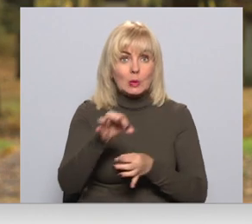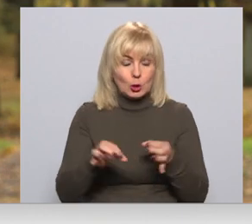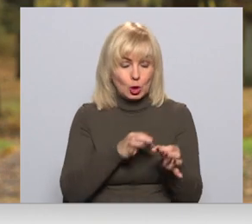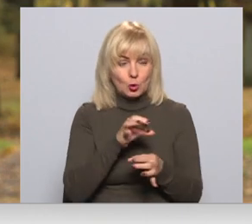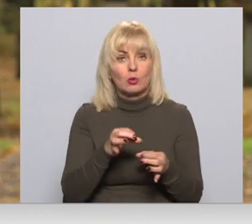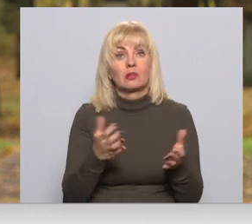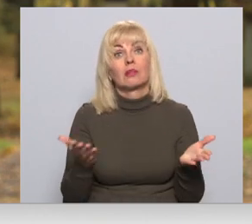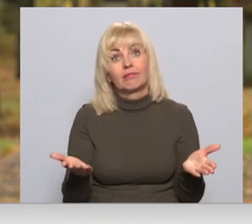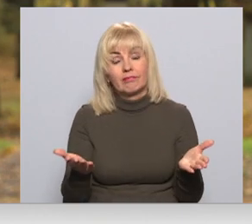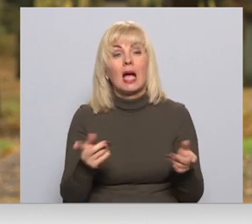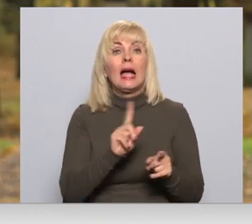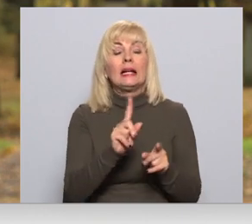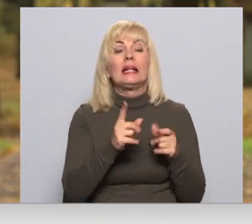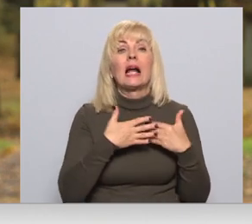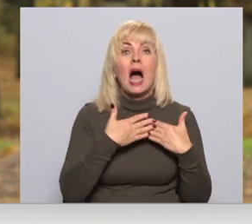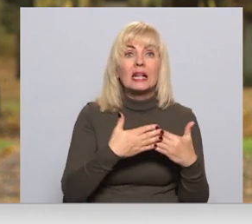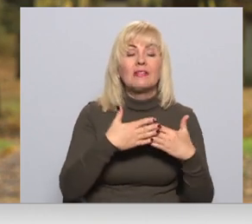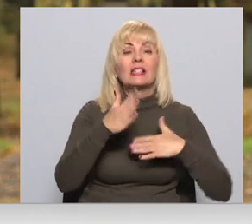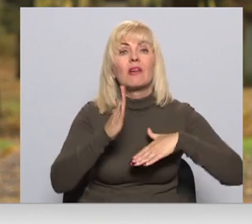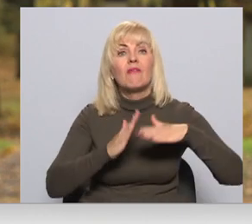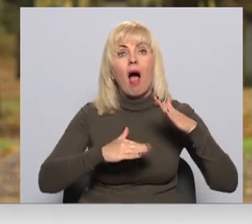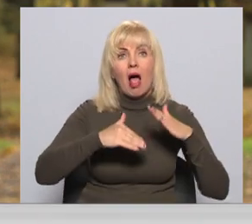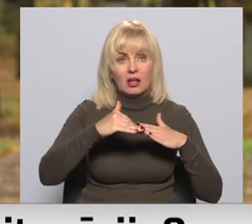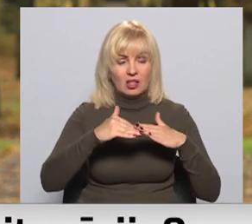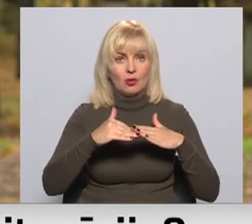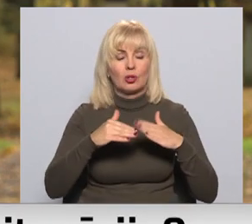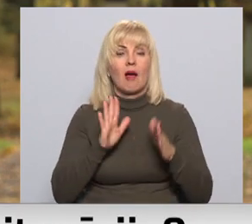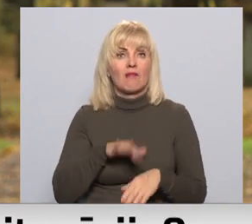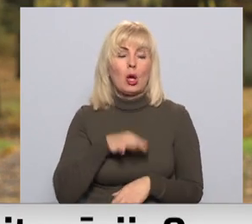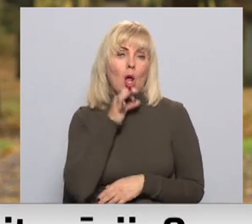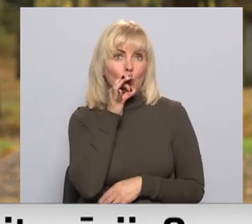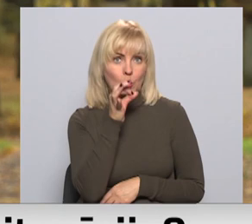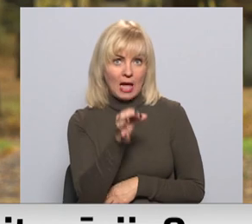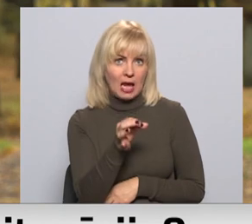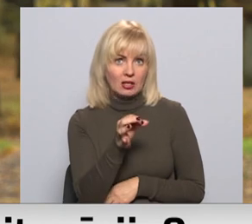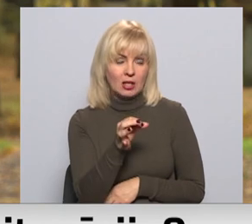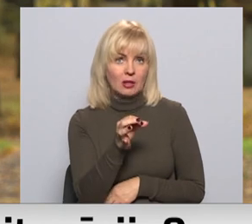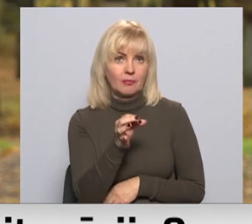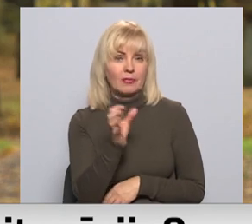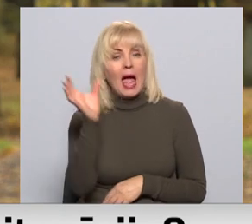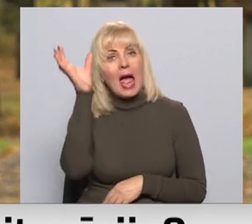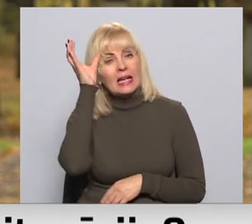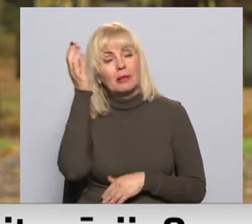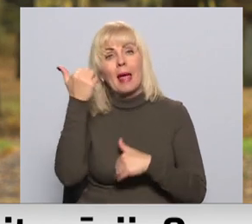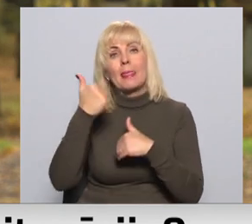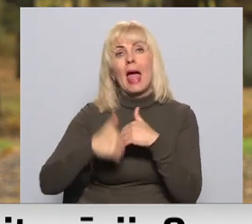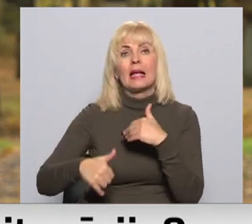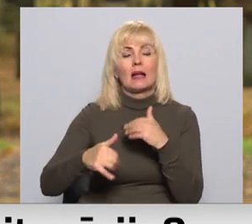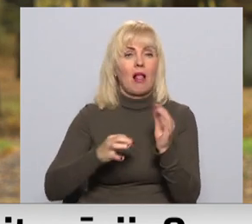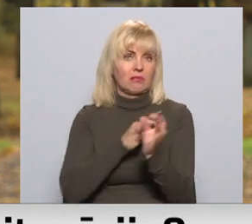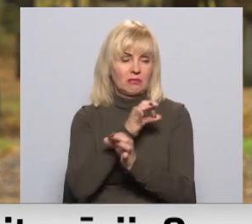pietrūkst, aktīvas un kvalitatīvas, un es teiktu, akadēmiski neitrālas